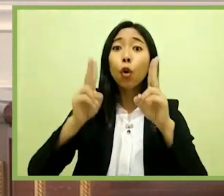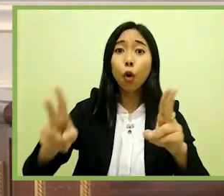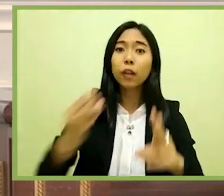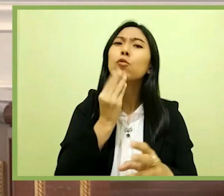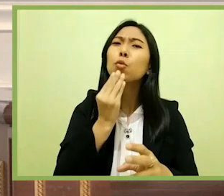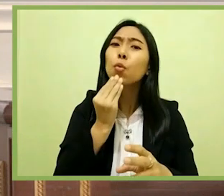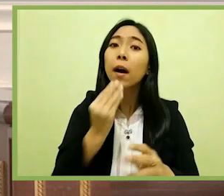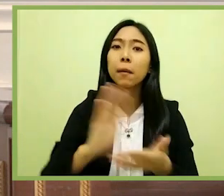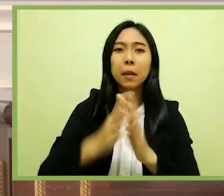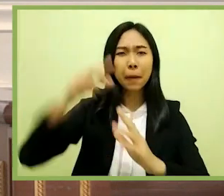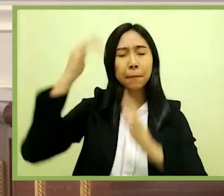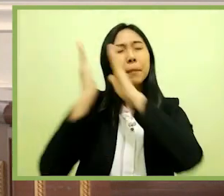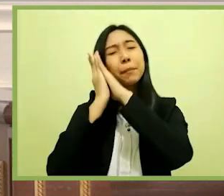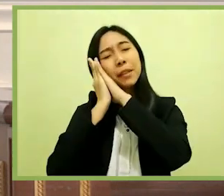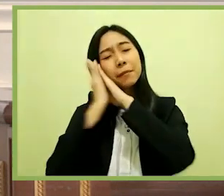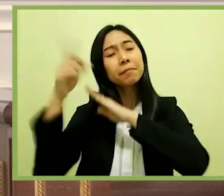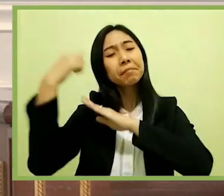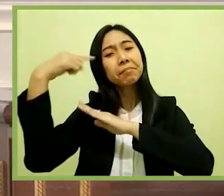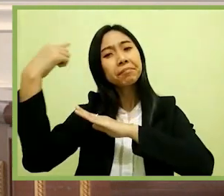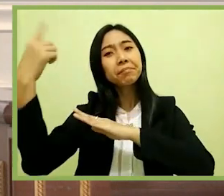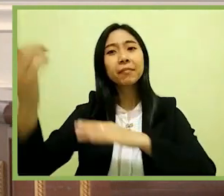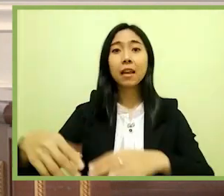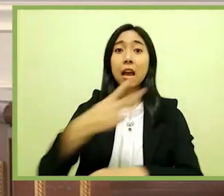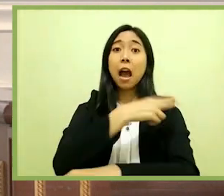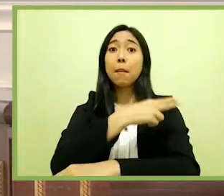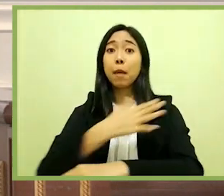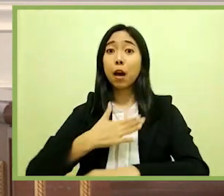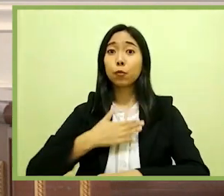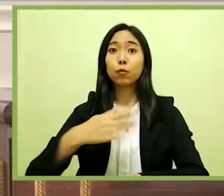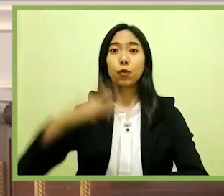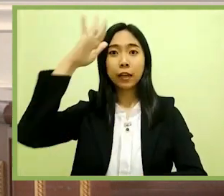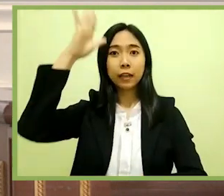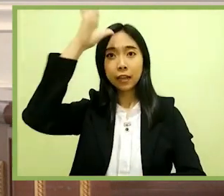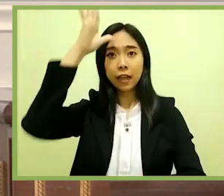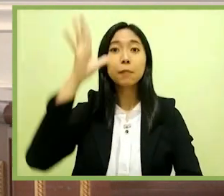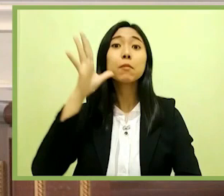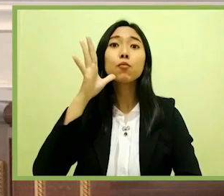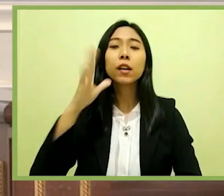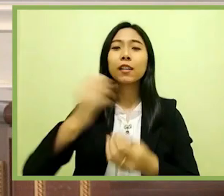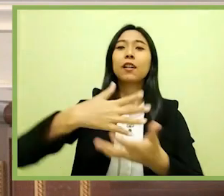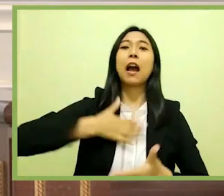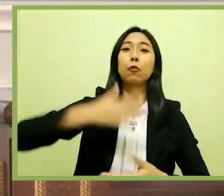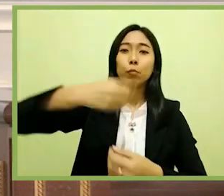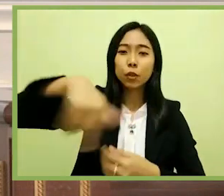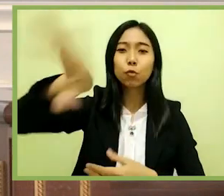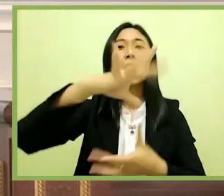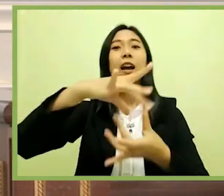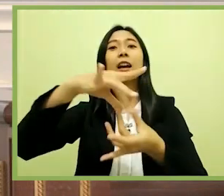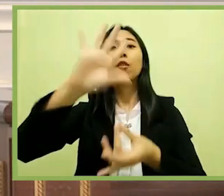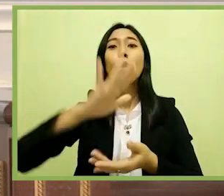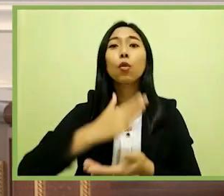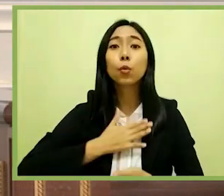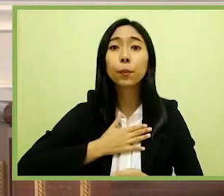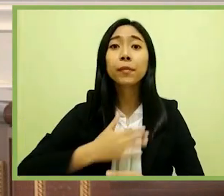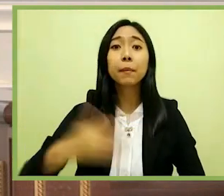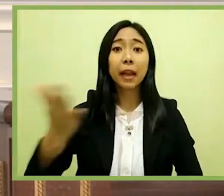mendapat mimpi, juga ke atas hamba-hambaku laki-laki dan perempuan akan kucurahkan rohku pada hari-hari itu, dan mereka akan